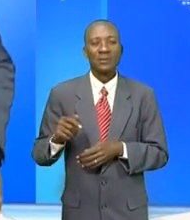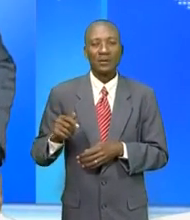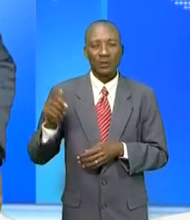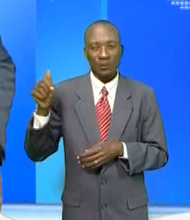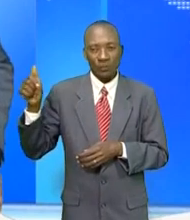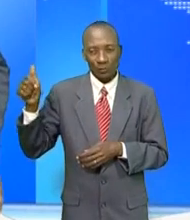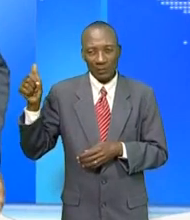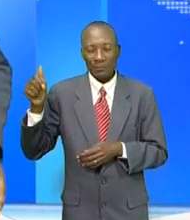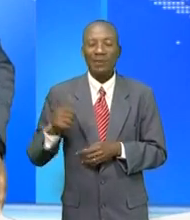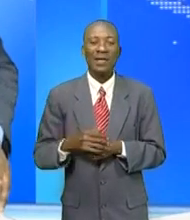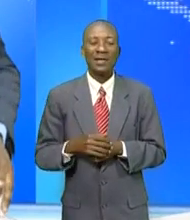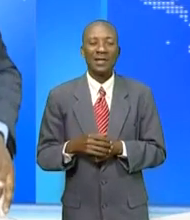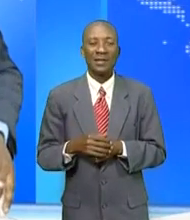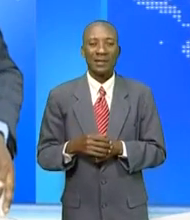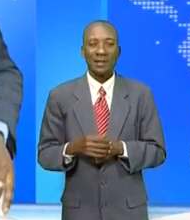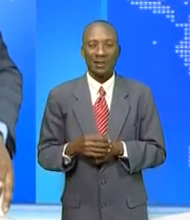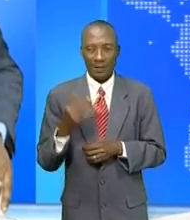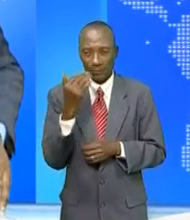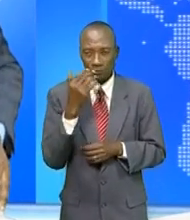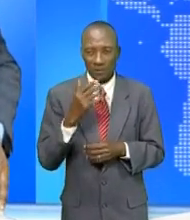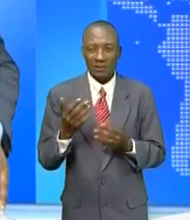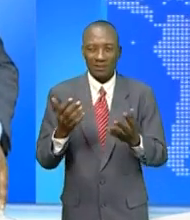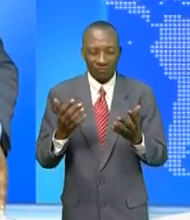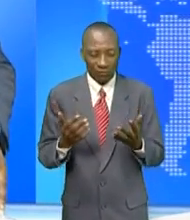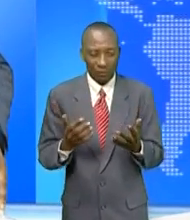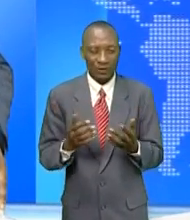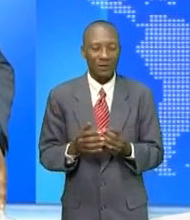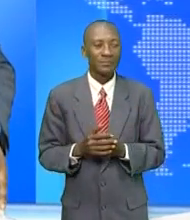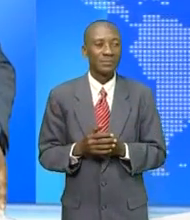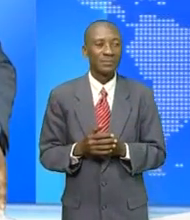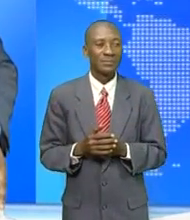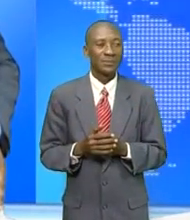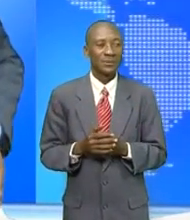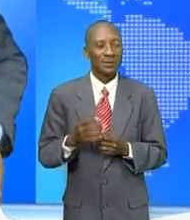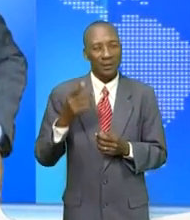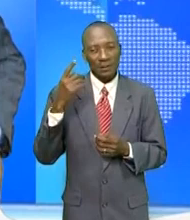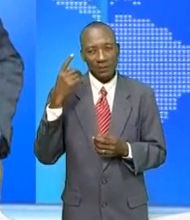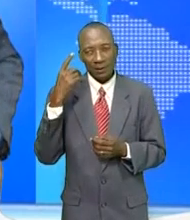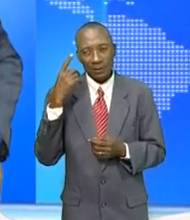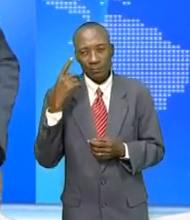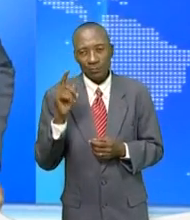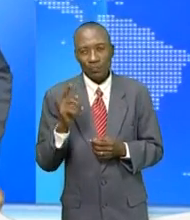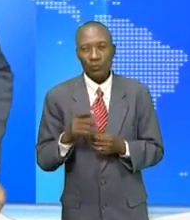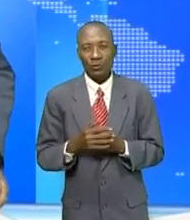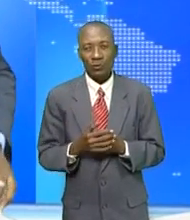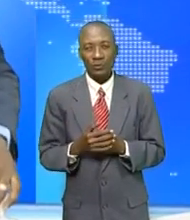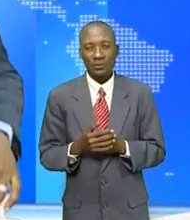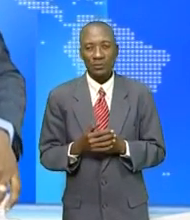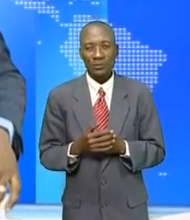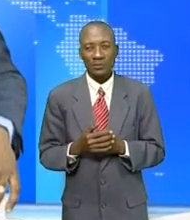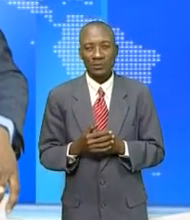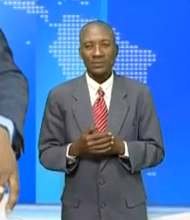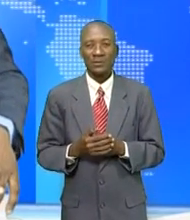ordonnance présidentielle, ont pris officiellement leurs fonctions. D'abord le Nord Kivu, le lieutenant général Constant Dinga remplace Karline